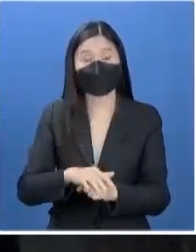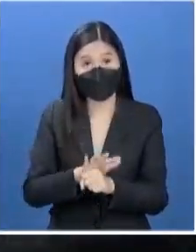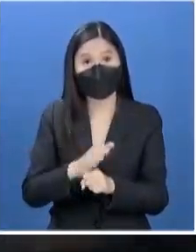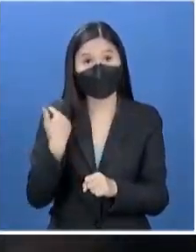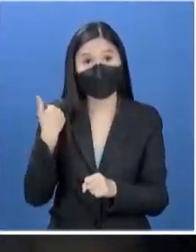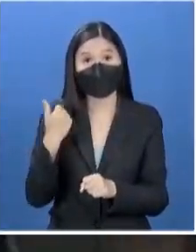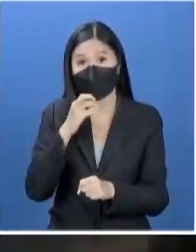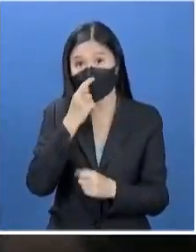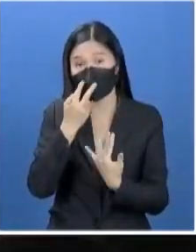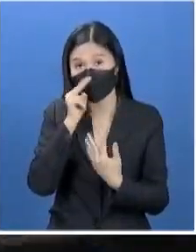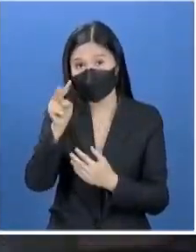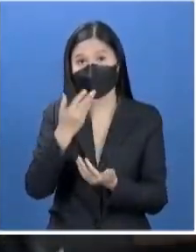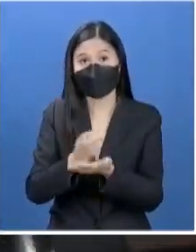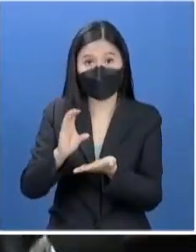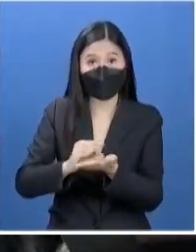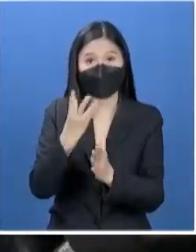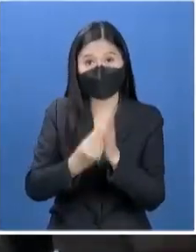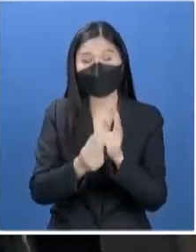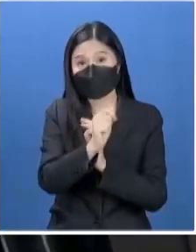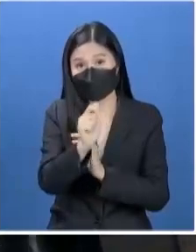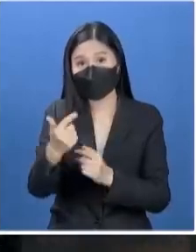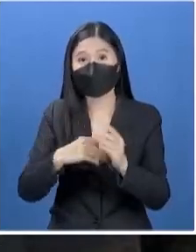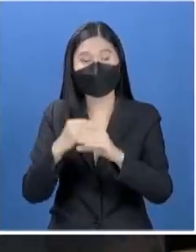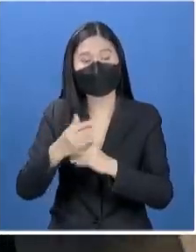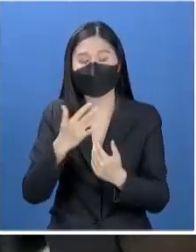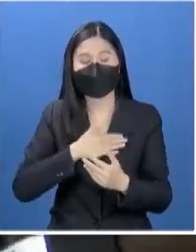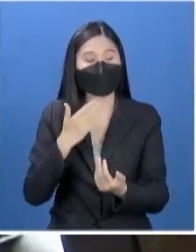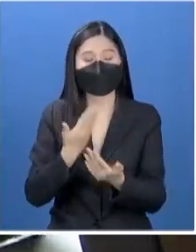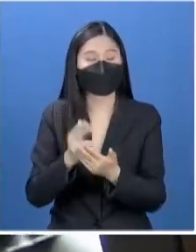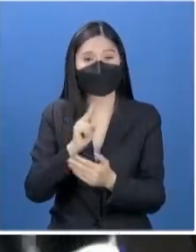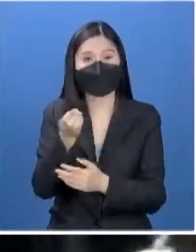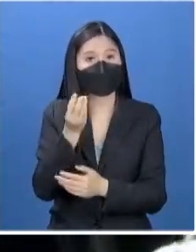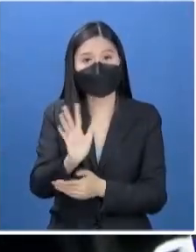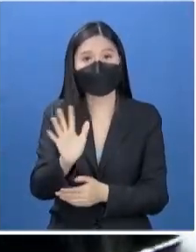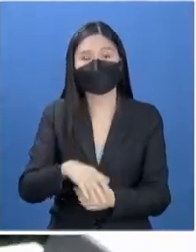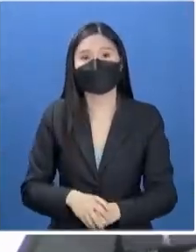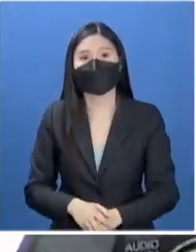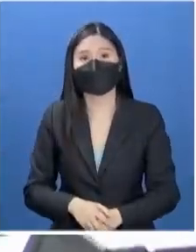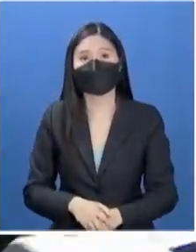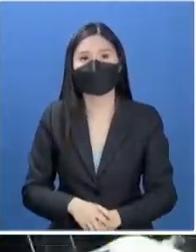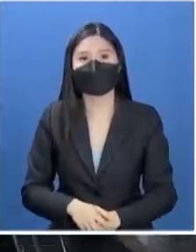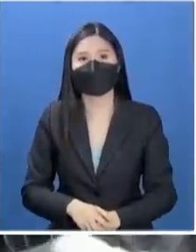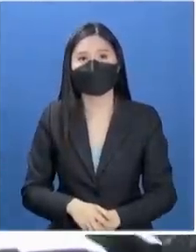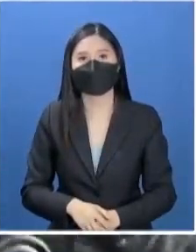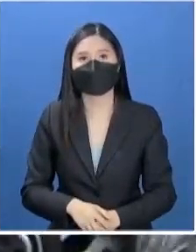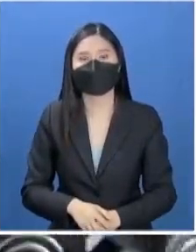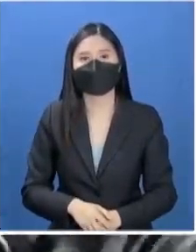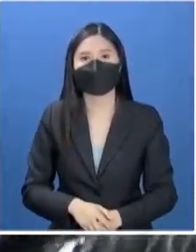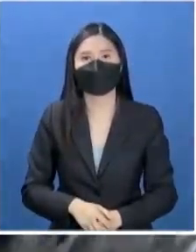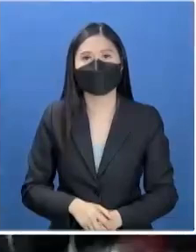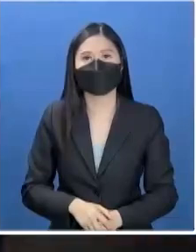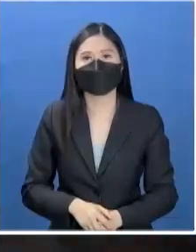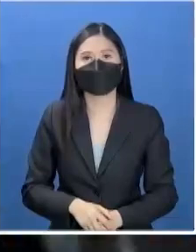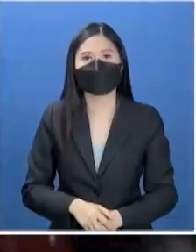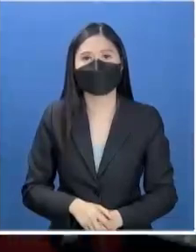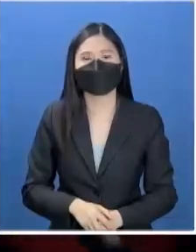เดี๋ยวลองไปดูเพราะว่าคงมีงบหรือจ่ายอยู่ว่าโครงการเราไม่ได้ใช้เงินเยอะอันไหนที่ไม่ใช้ใช้ไม่เลย เพราะเห็นอาจารย์บอกว่าเราไม่ได้เน้นกันใ ช้โอ้ย